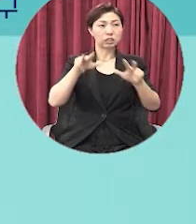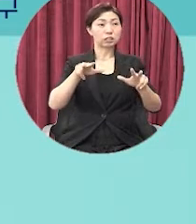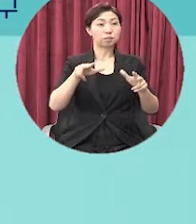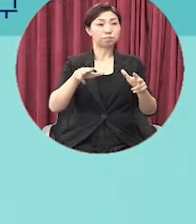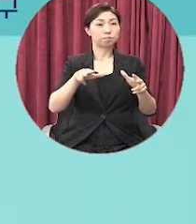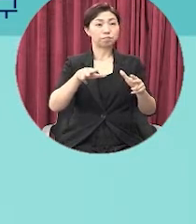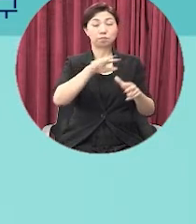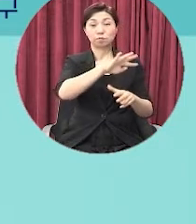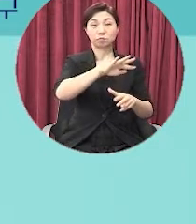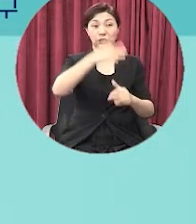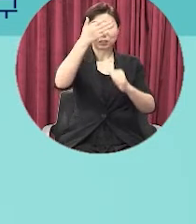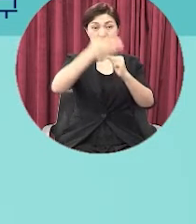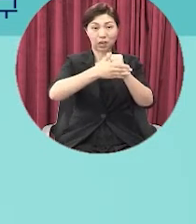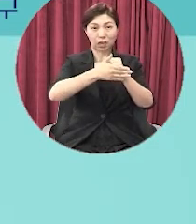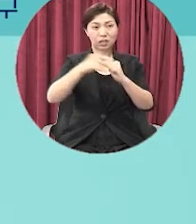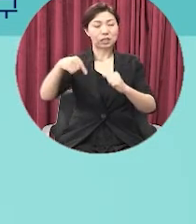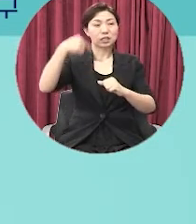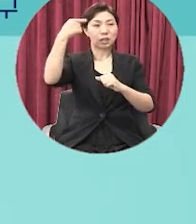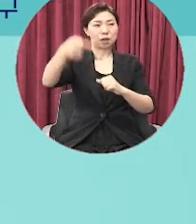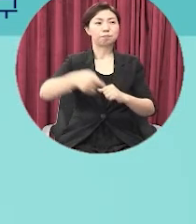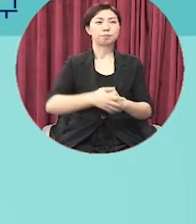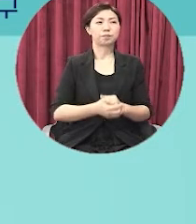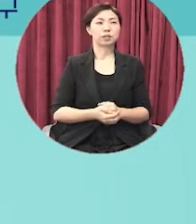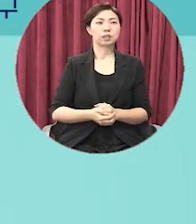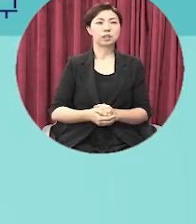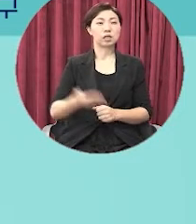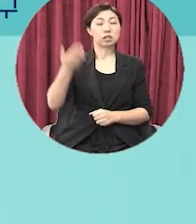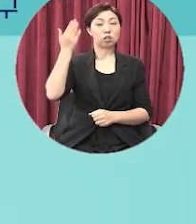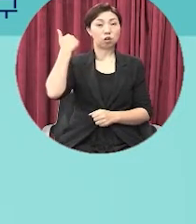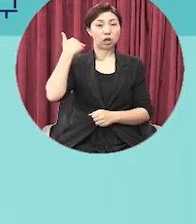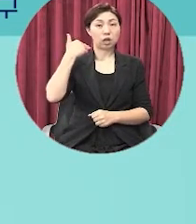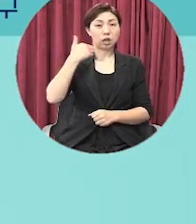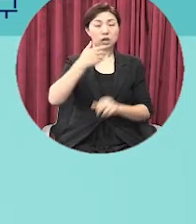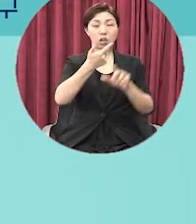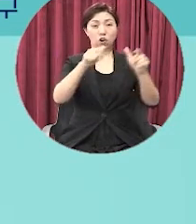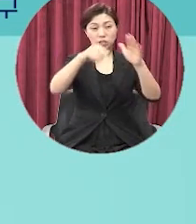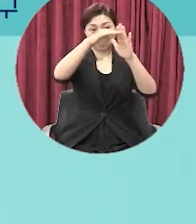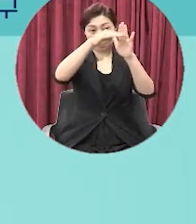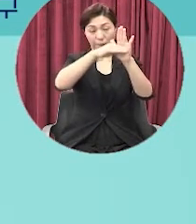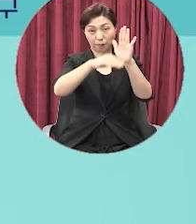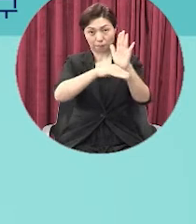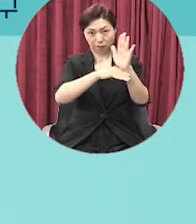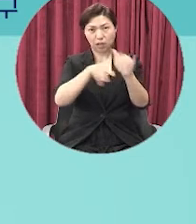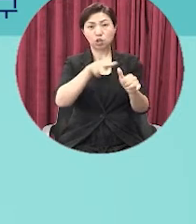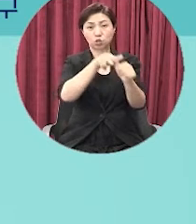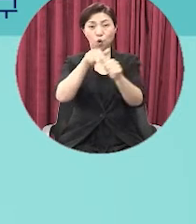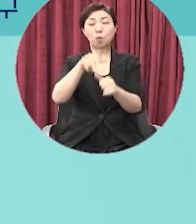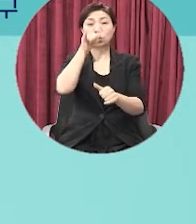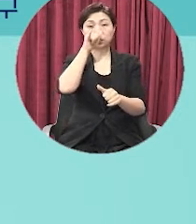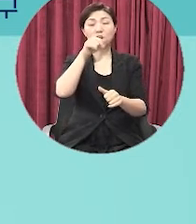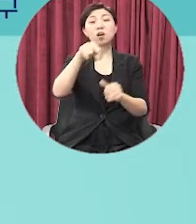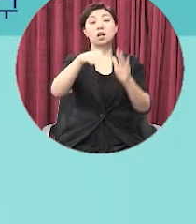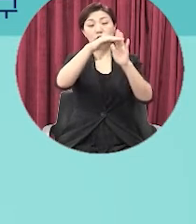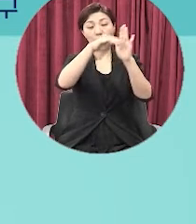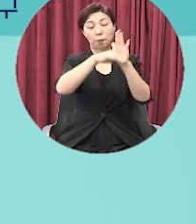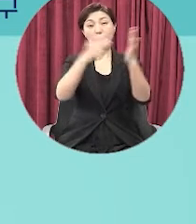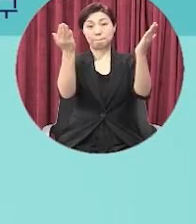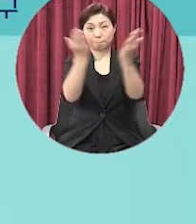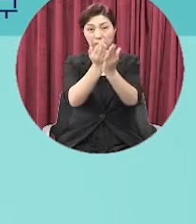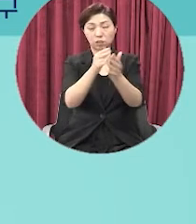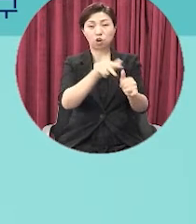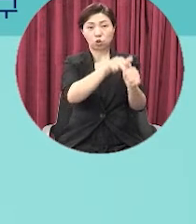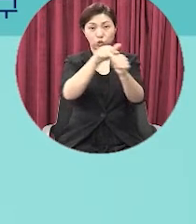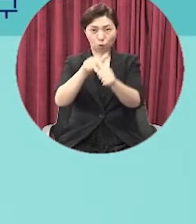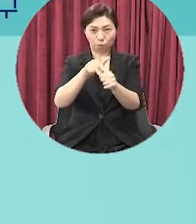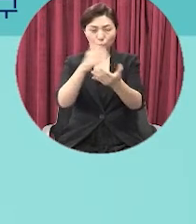제가 으 헤더와 그 항목 데이터들이 있습니다 그래서 그런 방식으로 우리가 정리를 해서 아까 다양한 색을 들어 3장